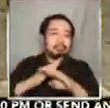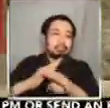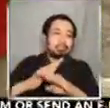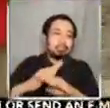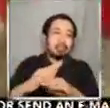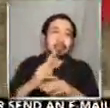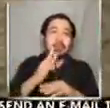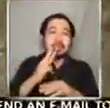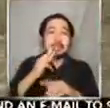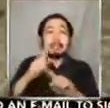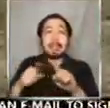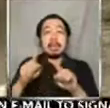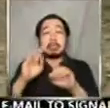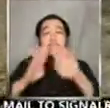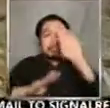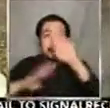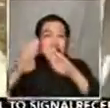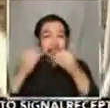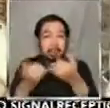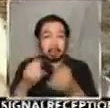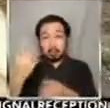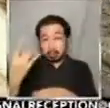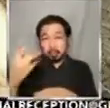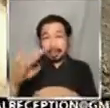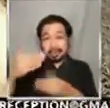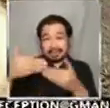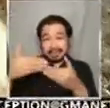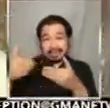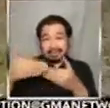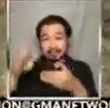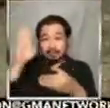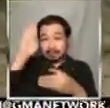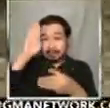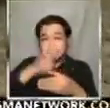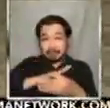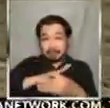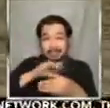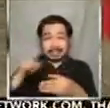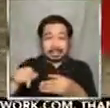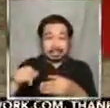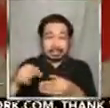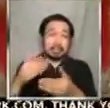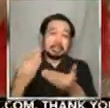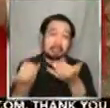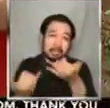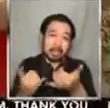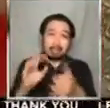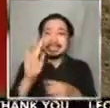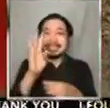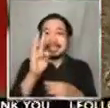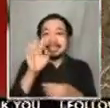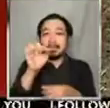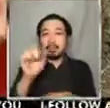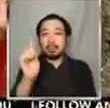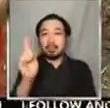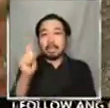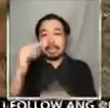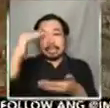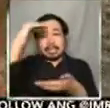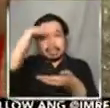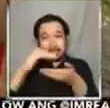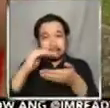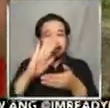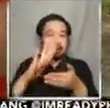nasira yung isang segment itong rubber inflatable part ng dam. Kaya nasa 16.20 na lamang daw ang